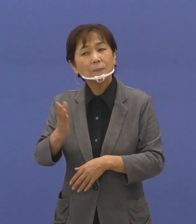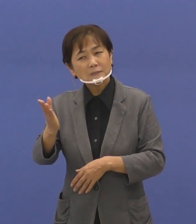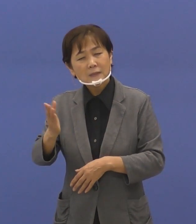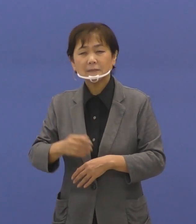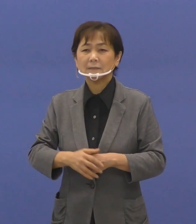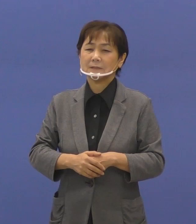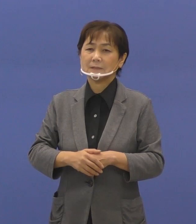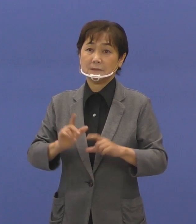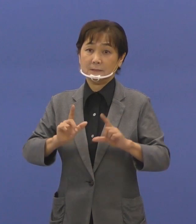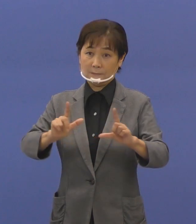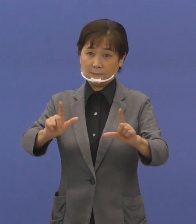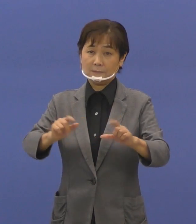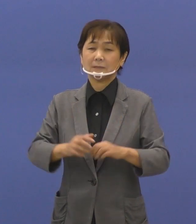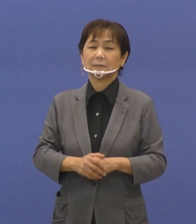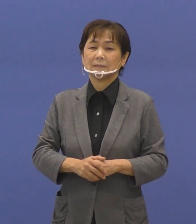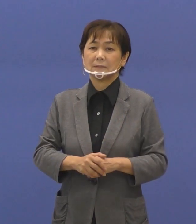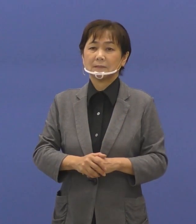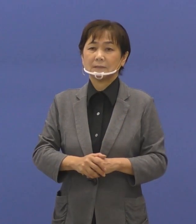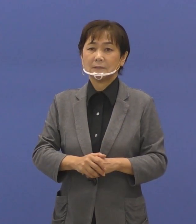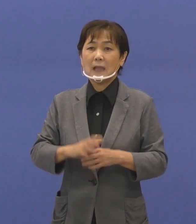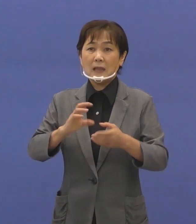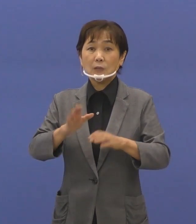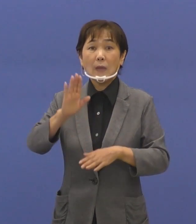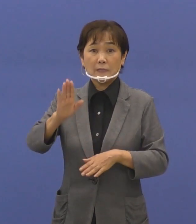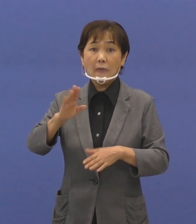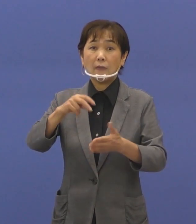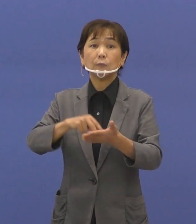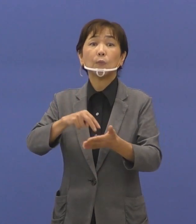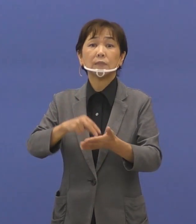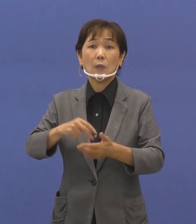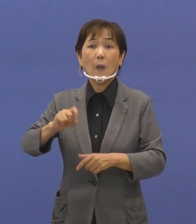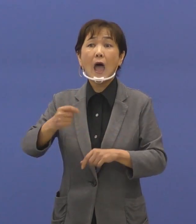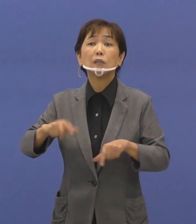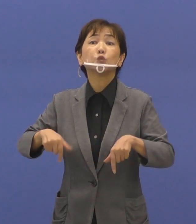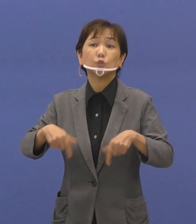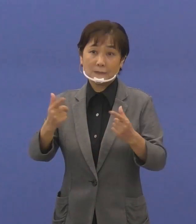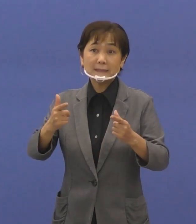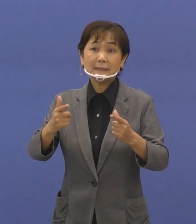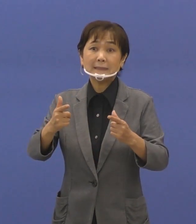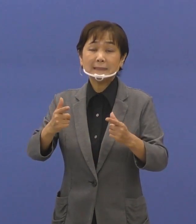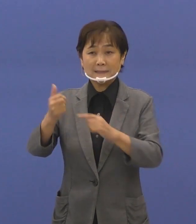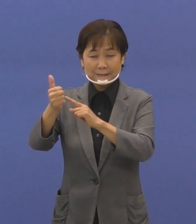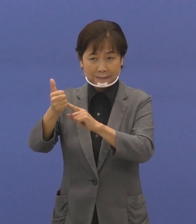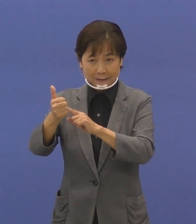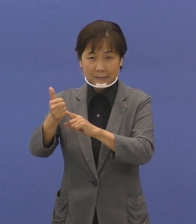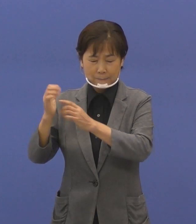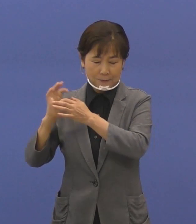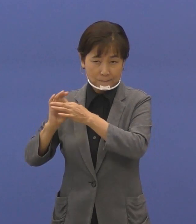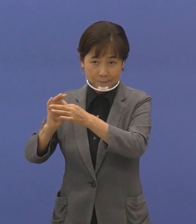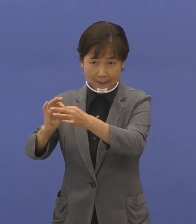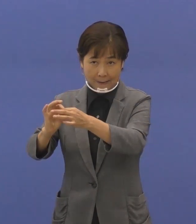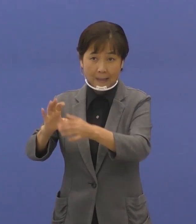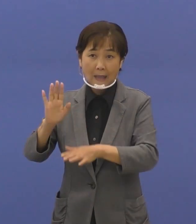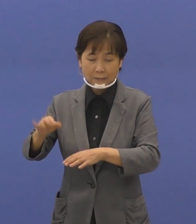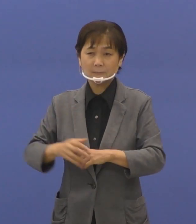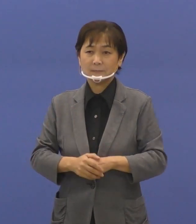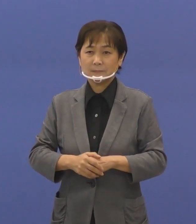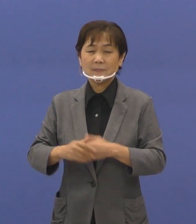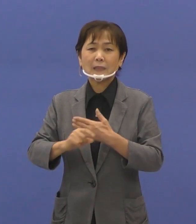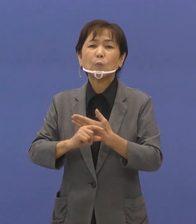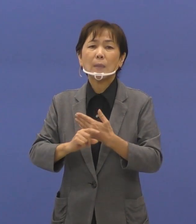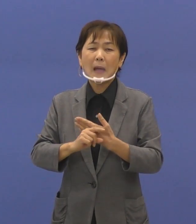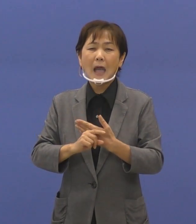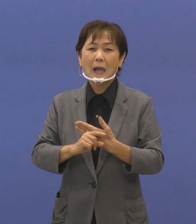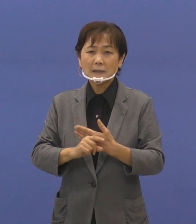ては鈴木俊一財務大臣続投ということで、ILC について詳